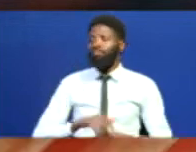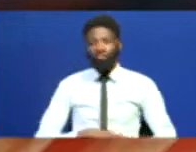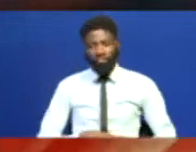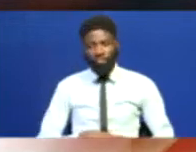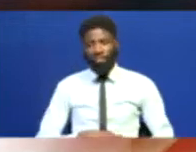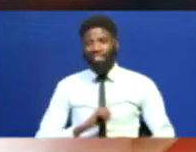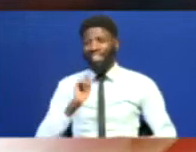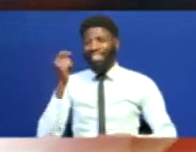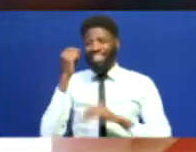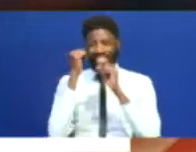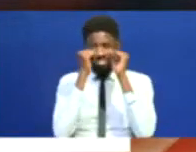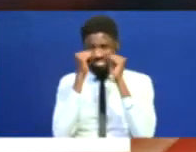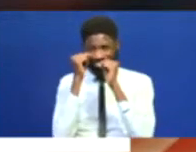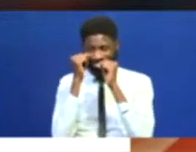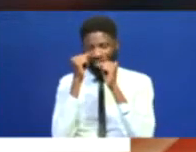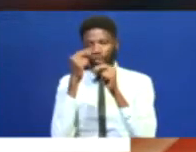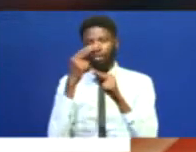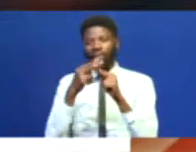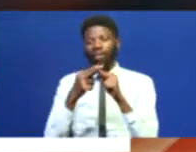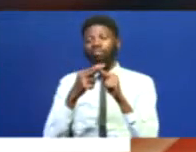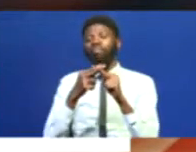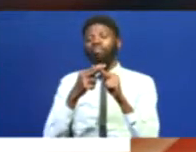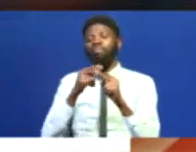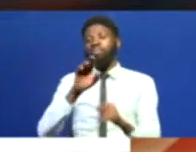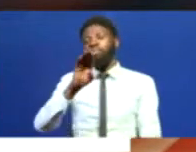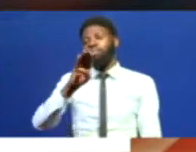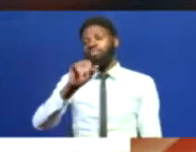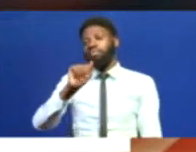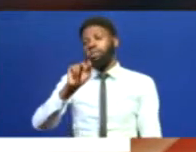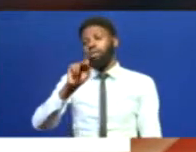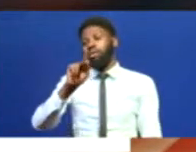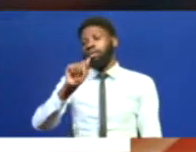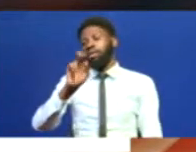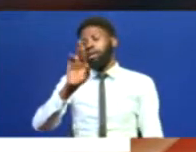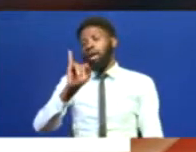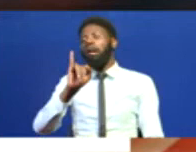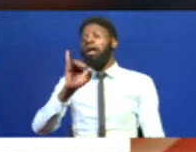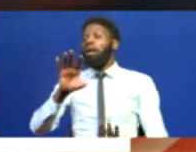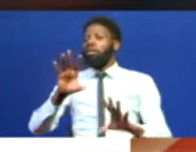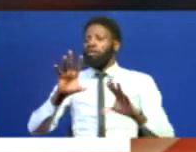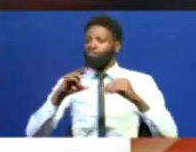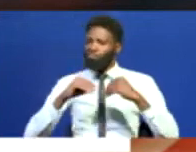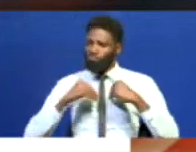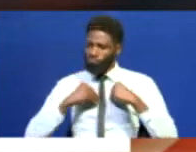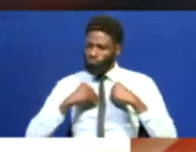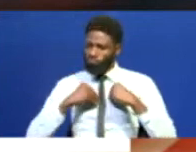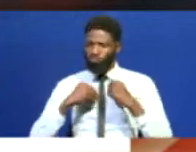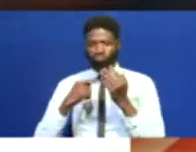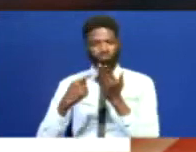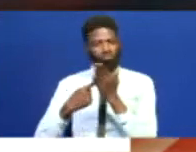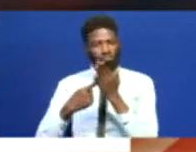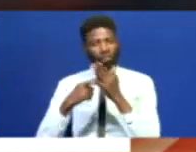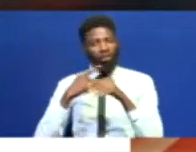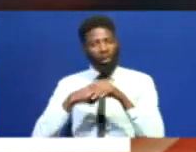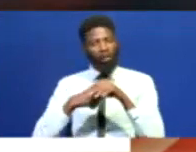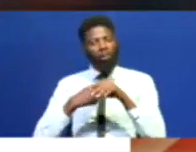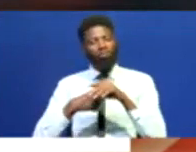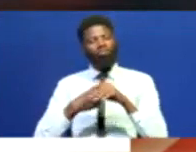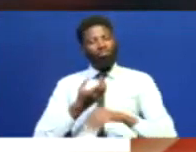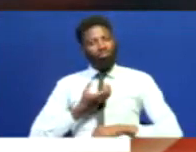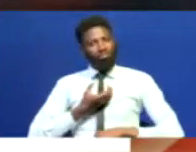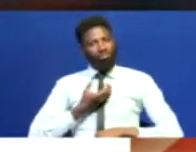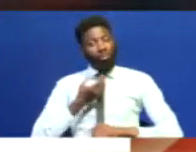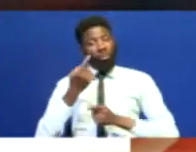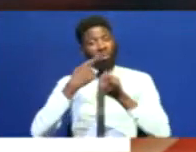Bondia wa Kenya Shaffi Bakari alilazimika kuridhika na nishani ya shaba kwenye mashindano yanayoendelea Bara Afrika mjini Yaounde nchini